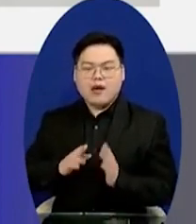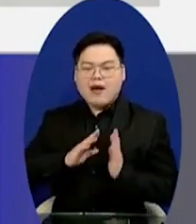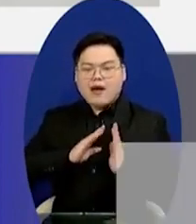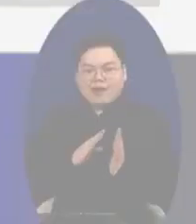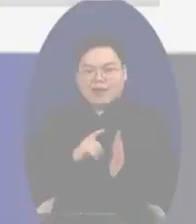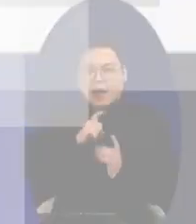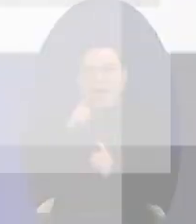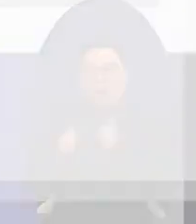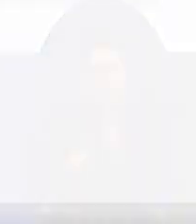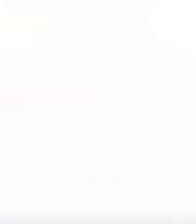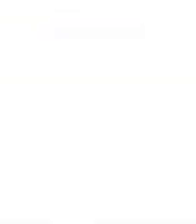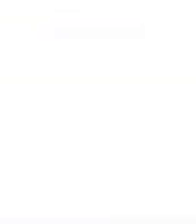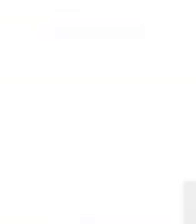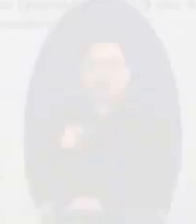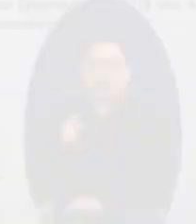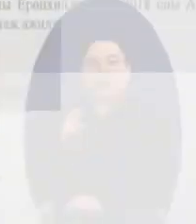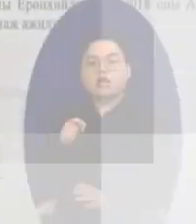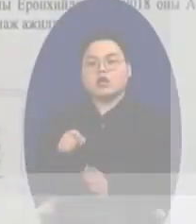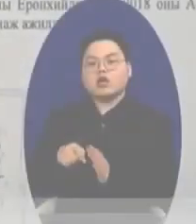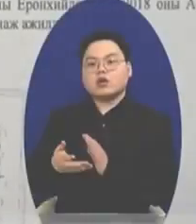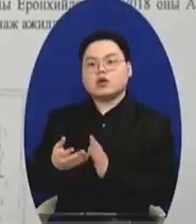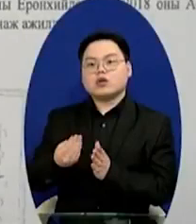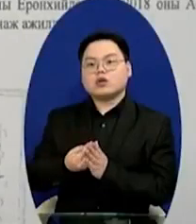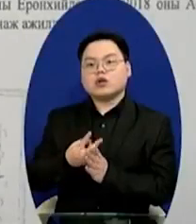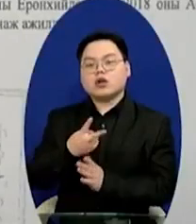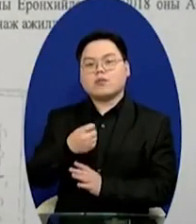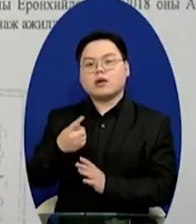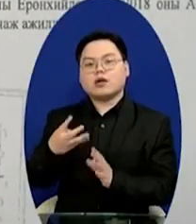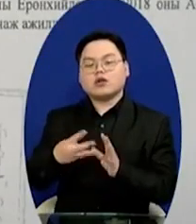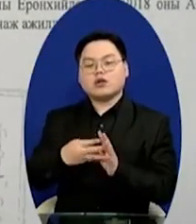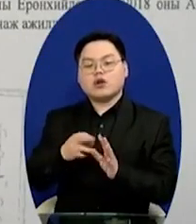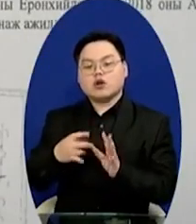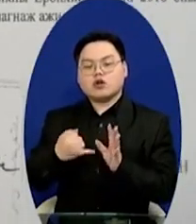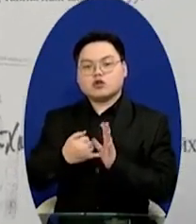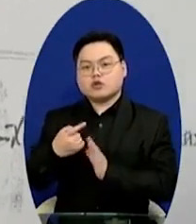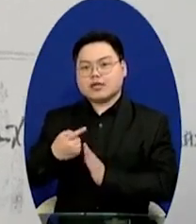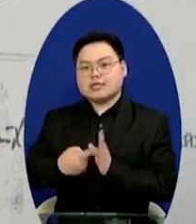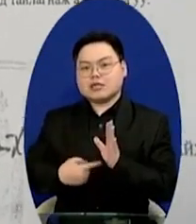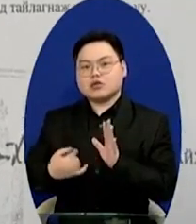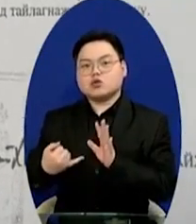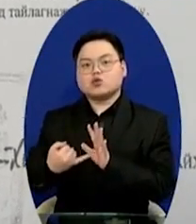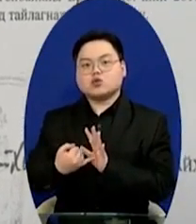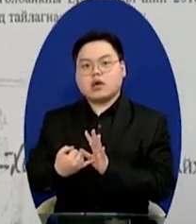вэ гэдэг шууд харуулж байгаа. За энэ 19 оны 6 сарын 6-нд